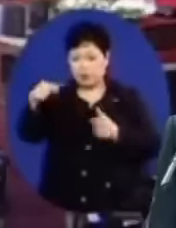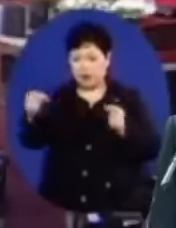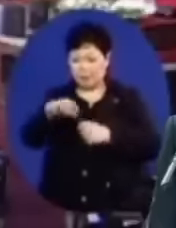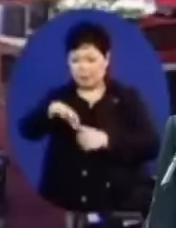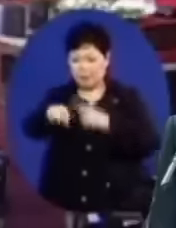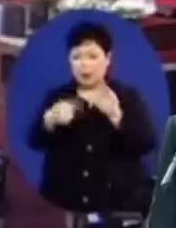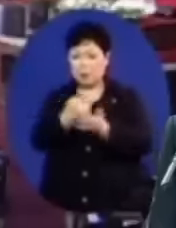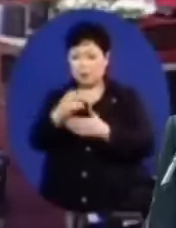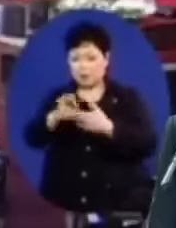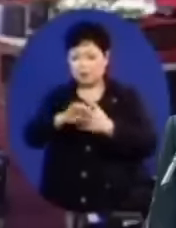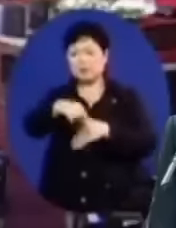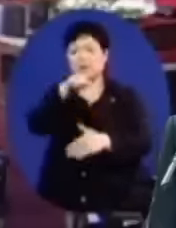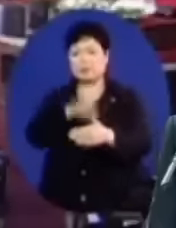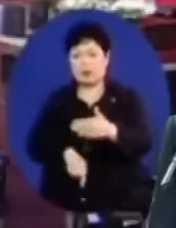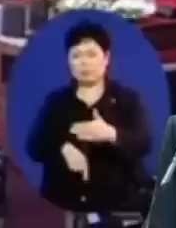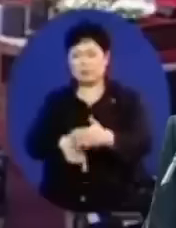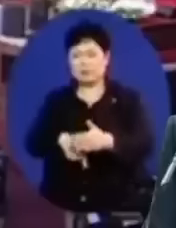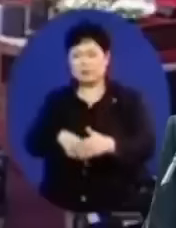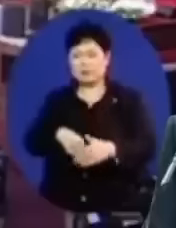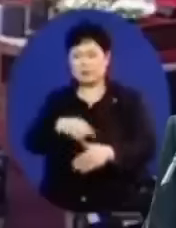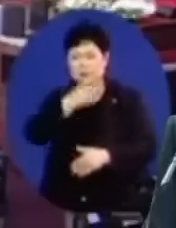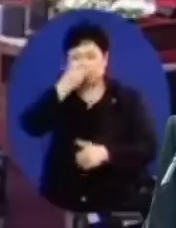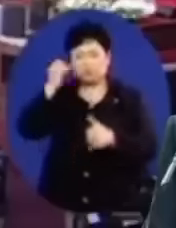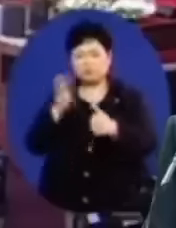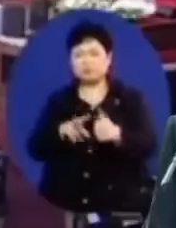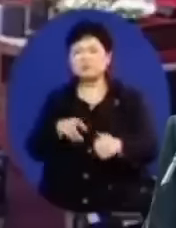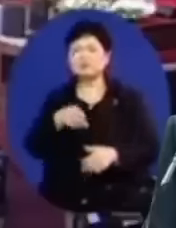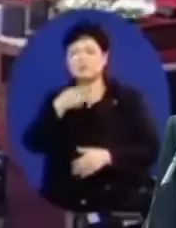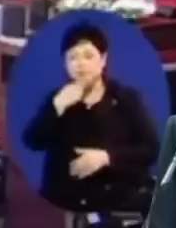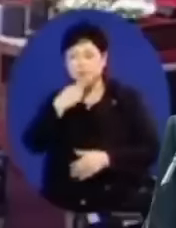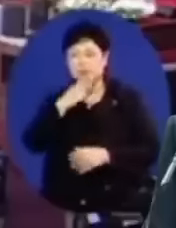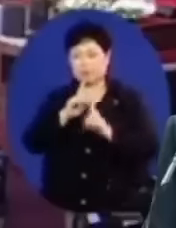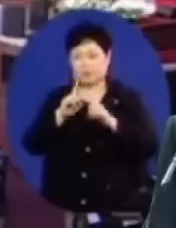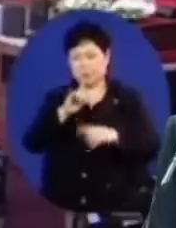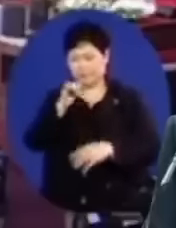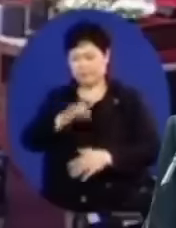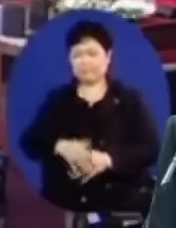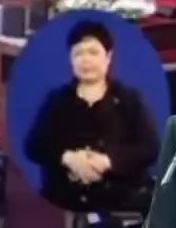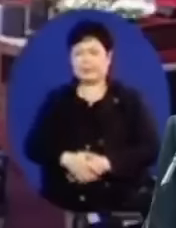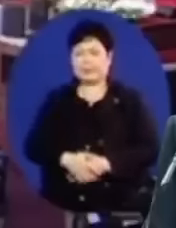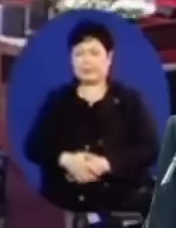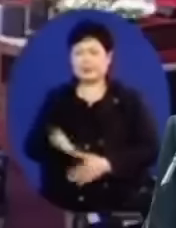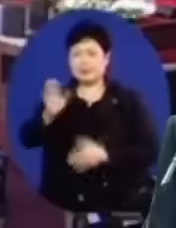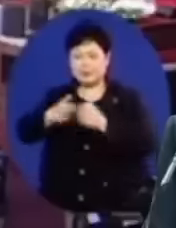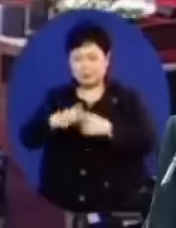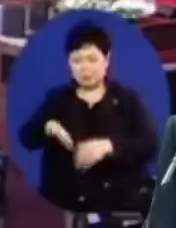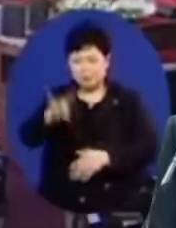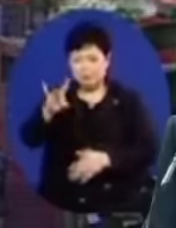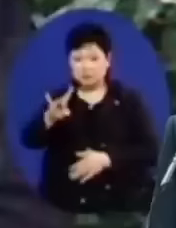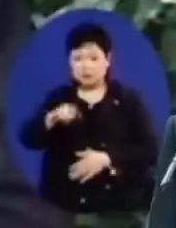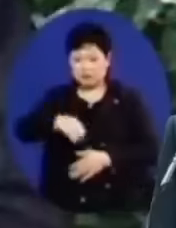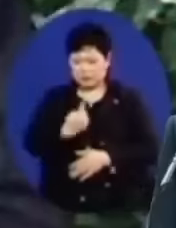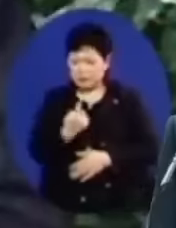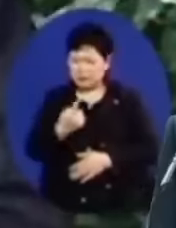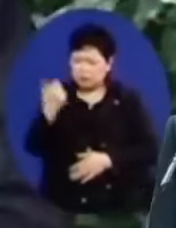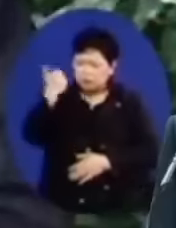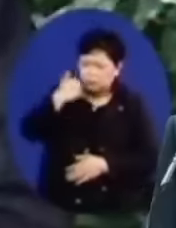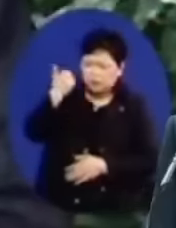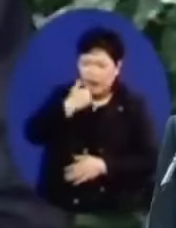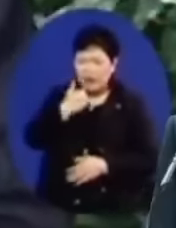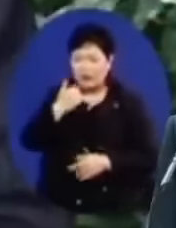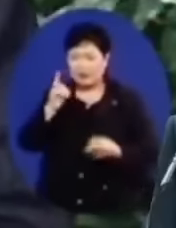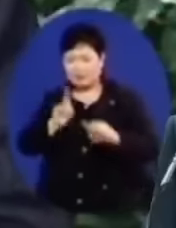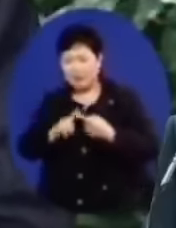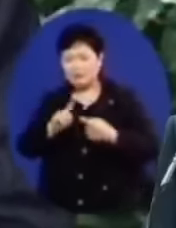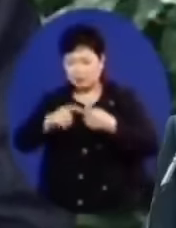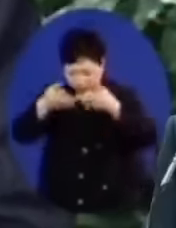마음을 무시하지 아니한 것입니다. 그러므로 먼저 자기가 어떠한 사람인 줄